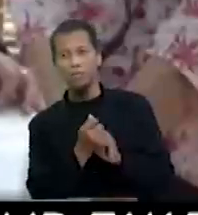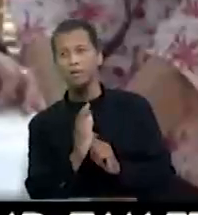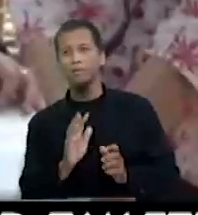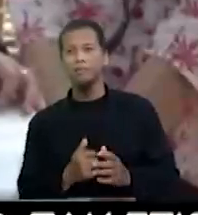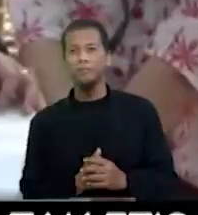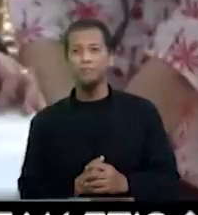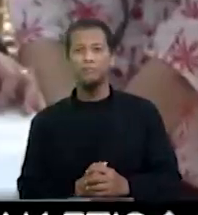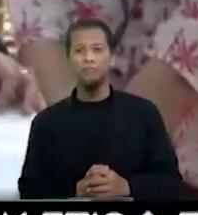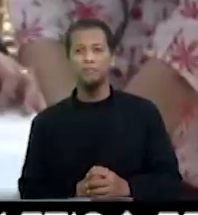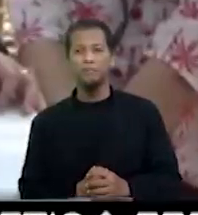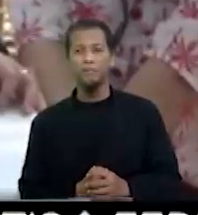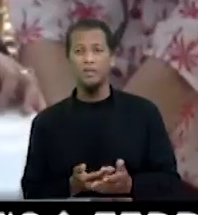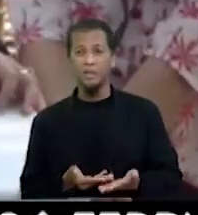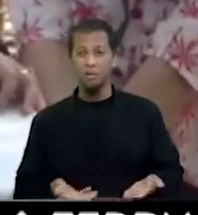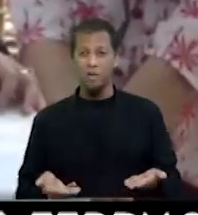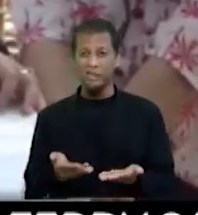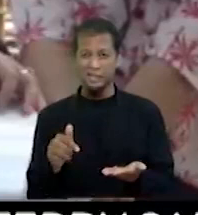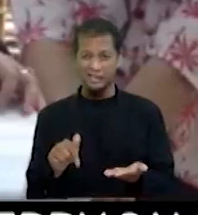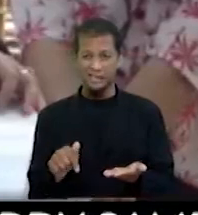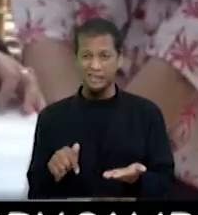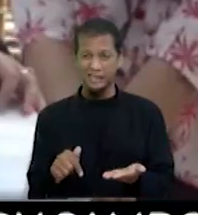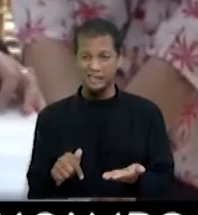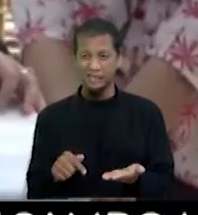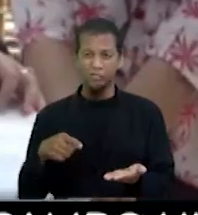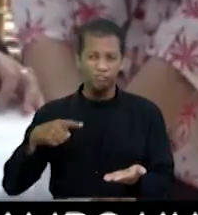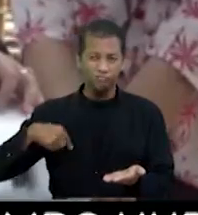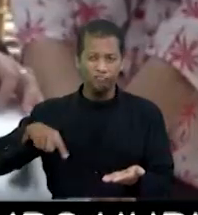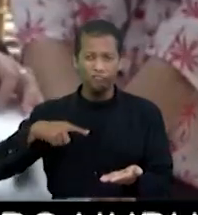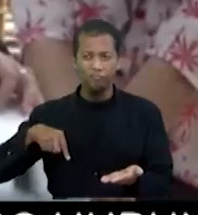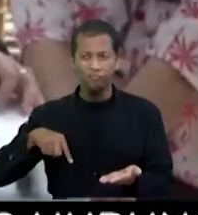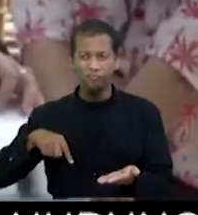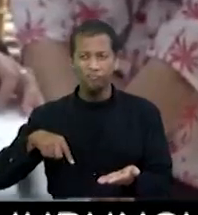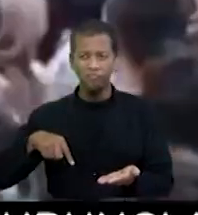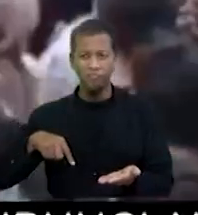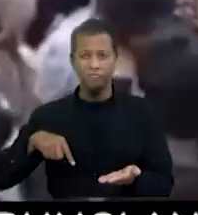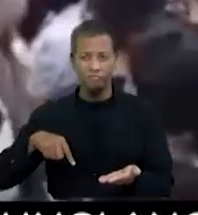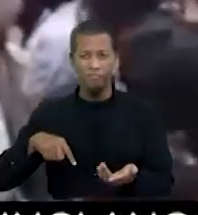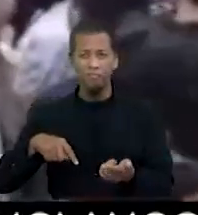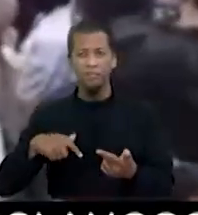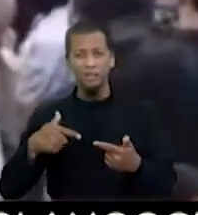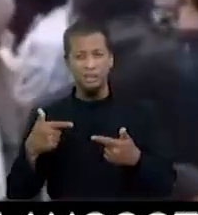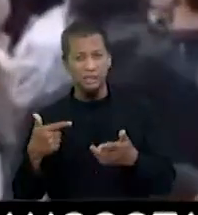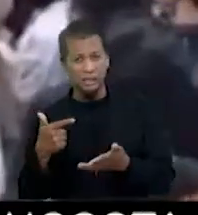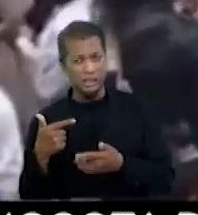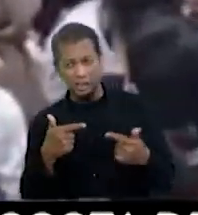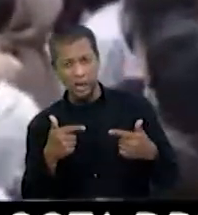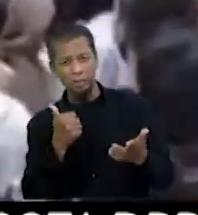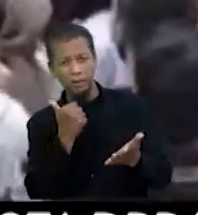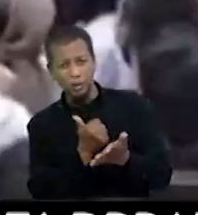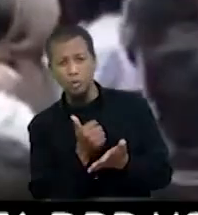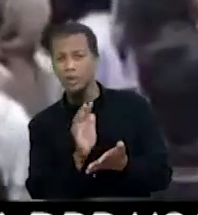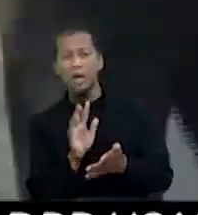Di era sekarang, emang kita sudah tidak lagi dijajah. Setuju. Tapi ternyata ada